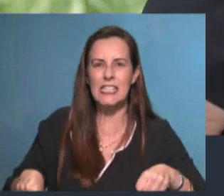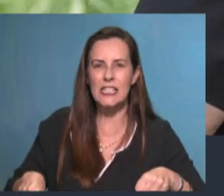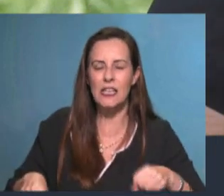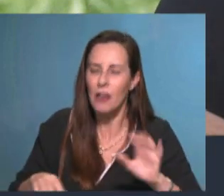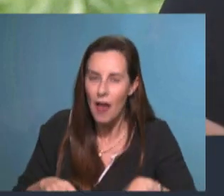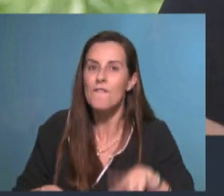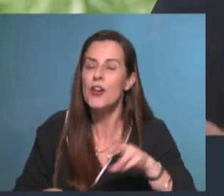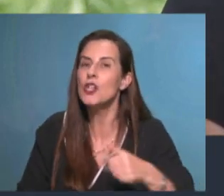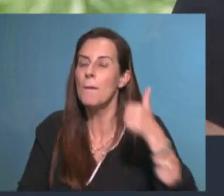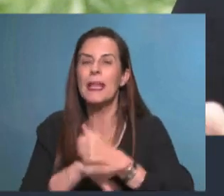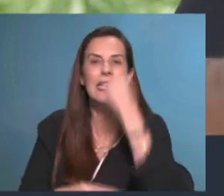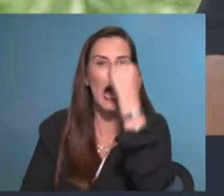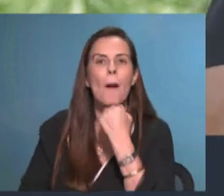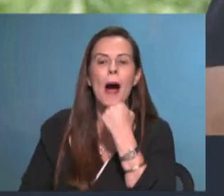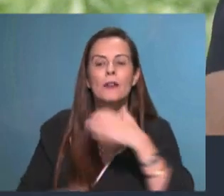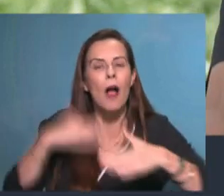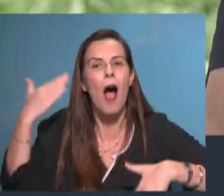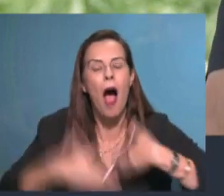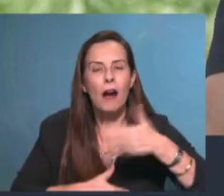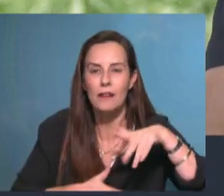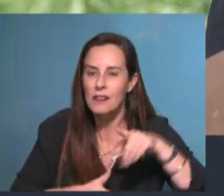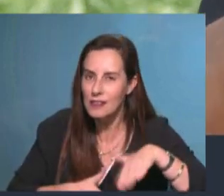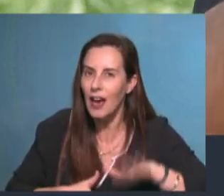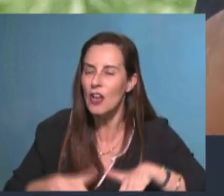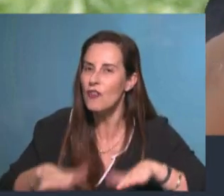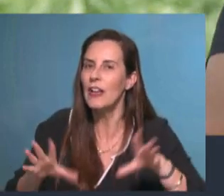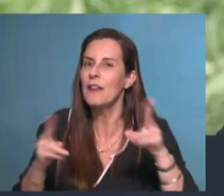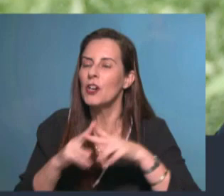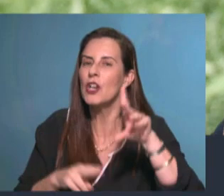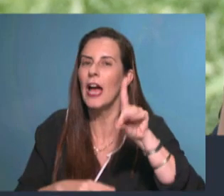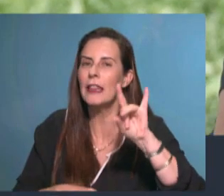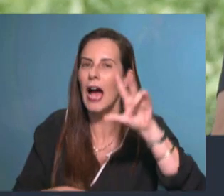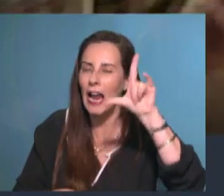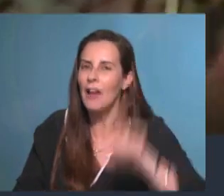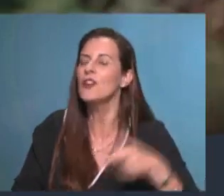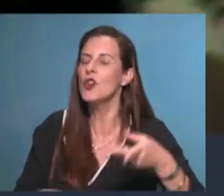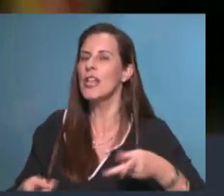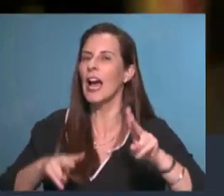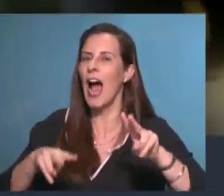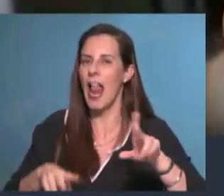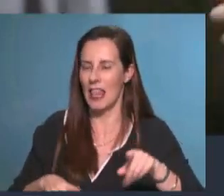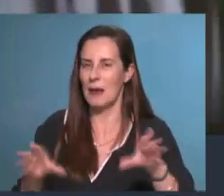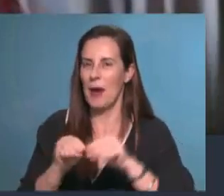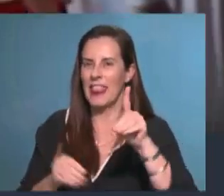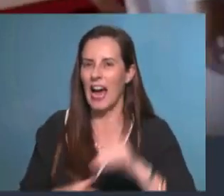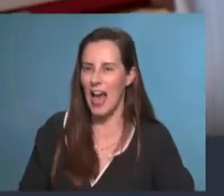גם מנהיג חמאס, שבבוא היום יצטרך לשבת עם דחלן, ויהיה לו הרבה יותר קל לשבת עם דחלן.